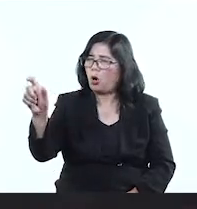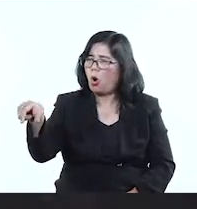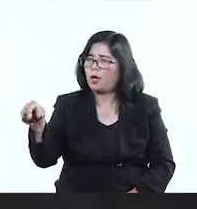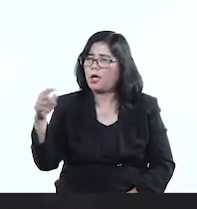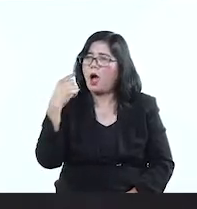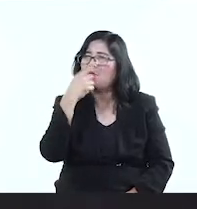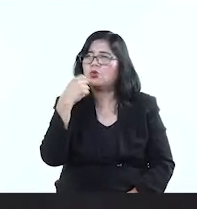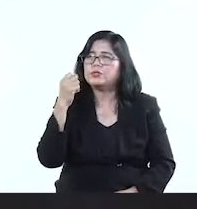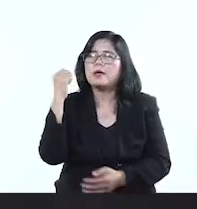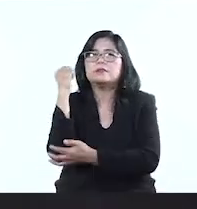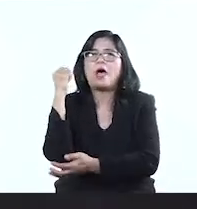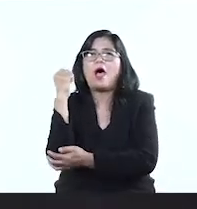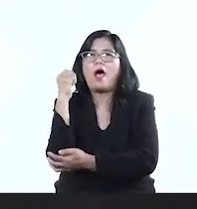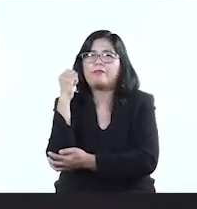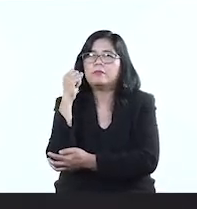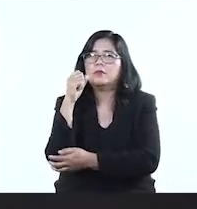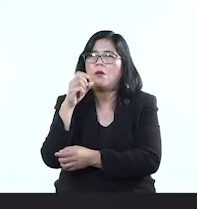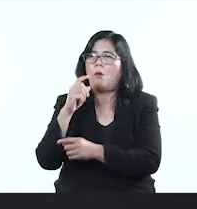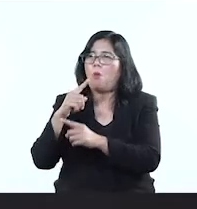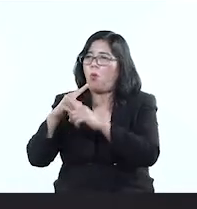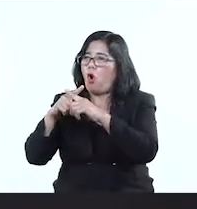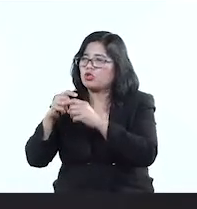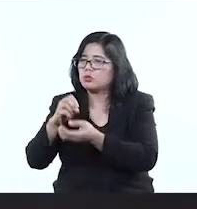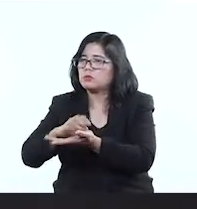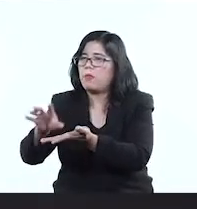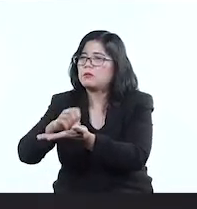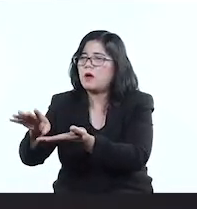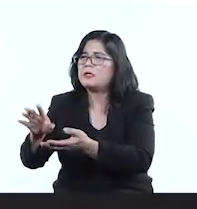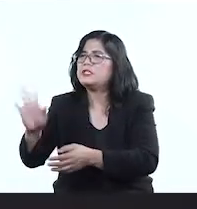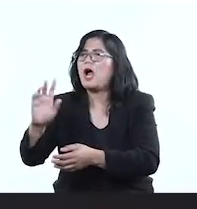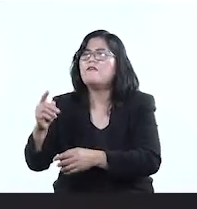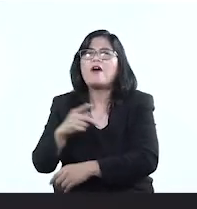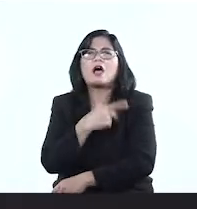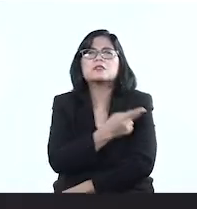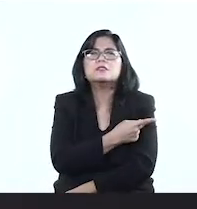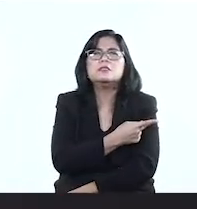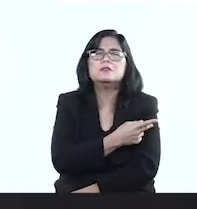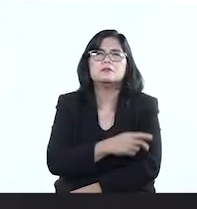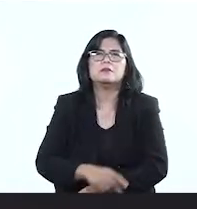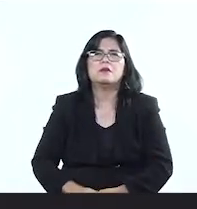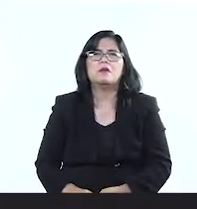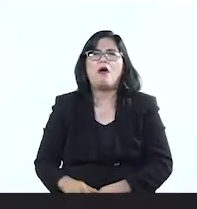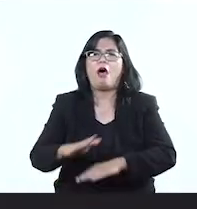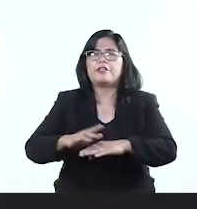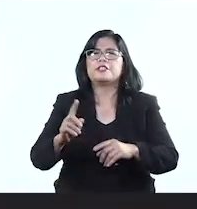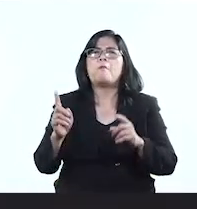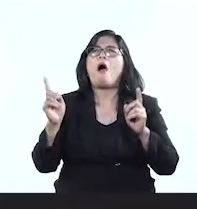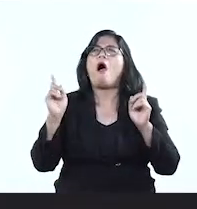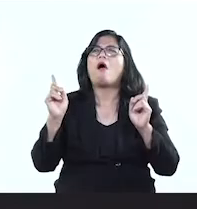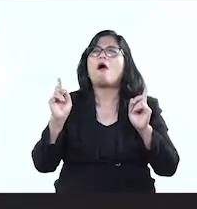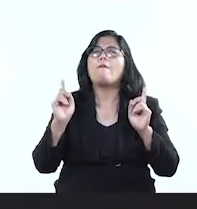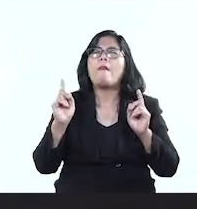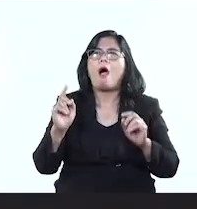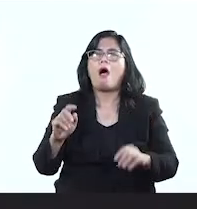jahat ledakan yang provokasi kemana-mana undangan vaksin dan semua mengatasnamakan agama apapun agamanya